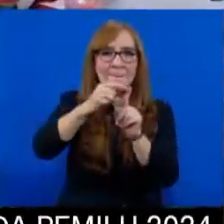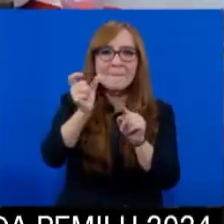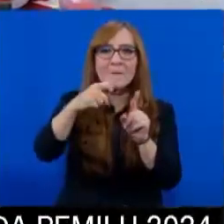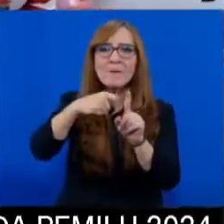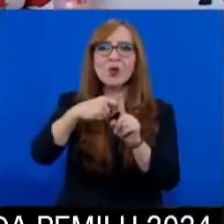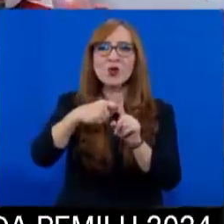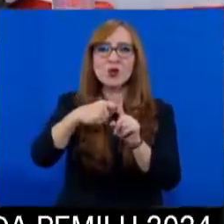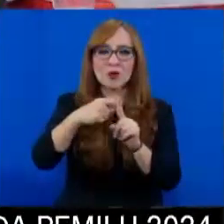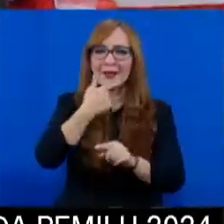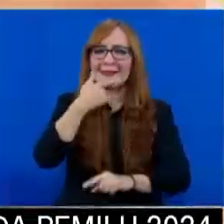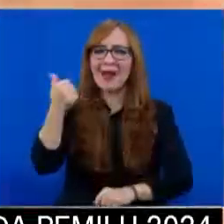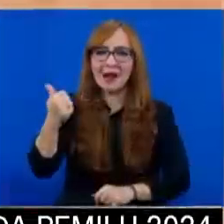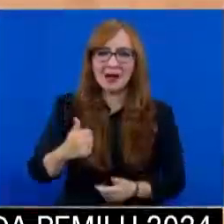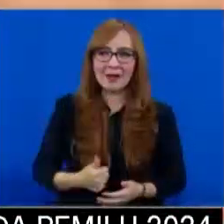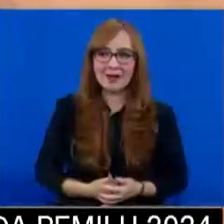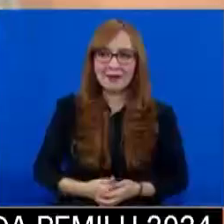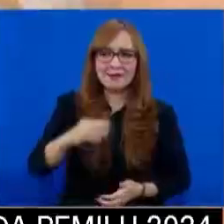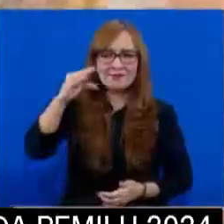Wah, enak banget, Pak.